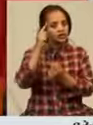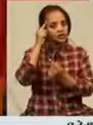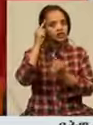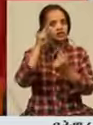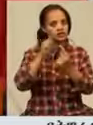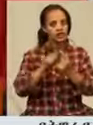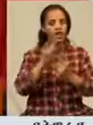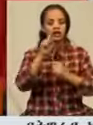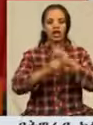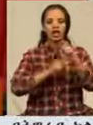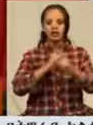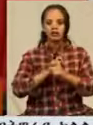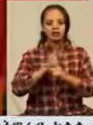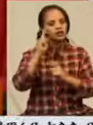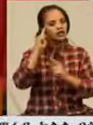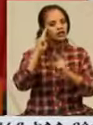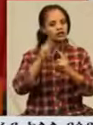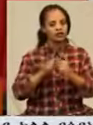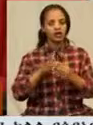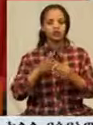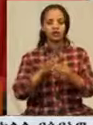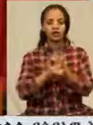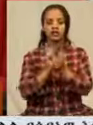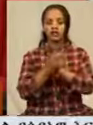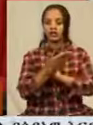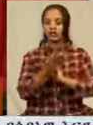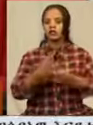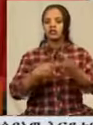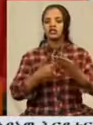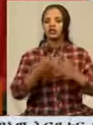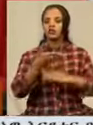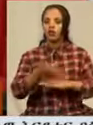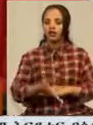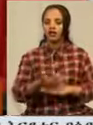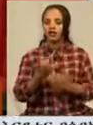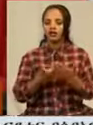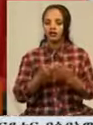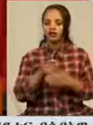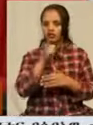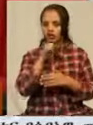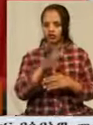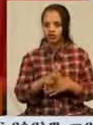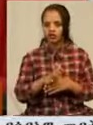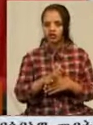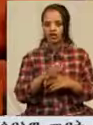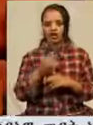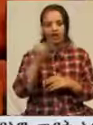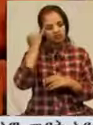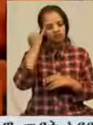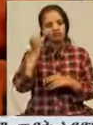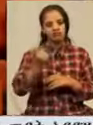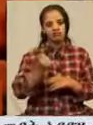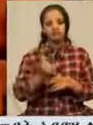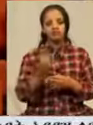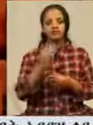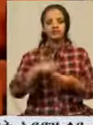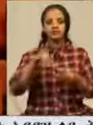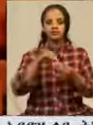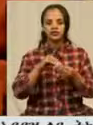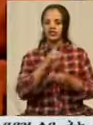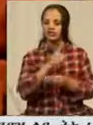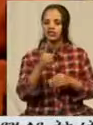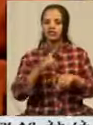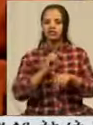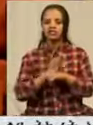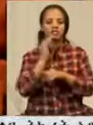ኢቨን የ1 ዓመት እቅድም ሳይፈጽም አመራር የመቀየር ነገር ይመጣልና ከዚህ በኋላ ይሄ እንዳይፈጠር ጥንቃቄ ማድረግ አለብን አስተያየት ነው። በተጨማሪም አንዳንድ